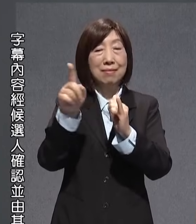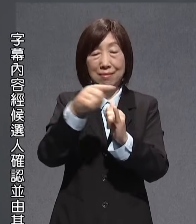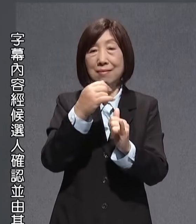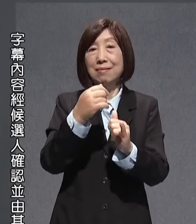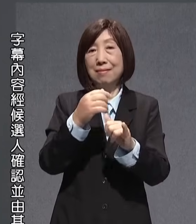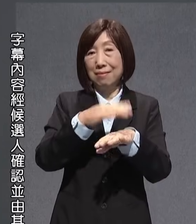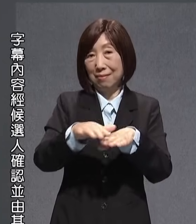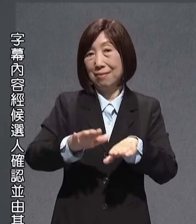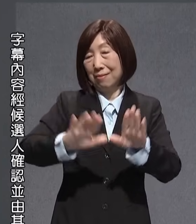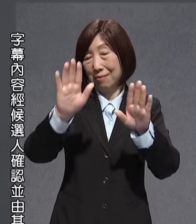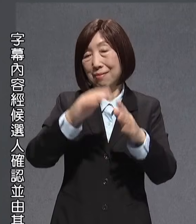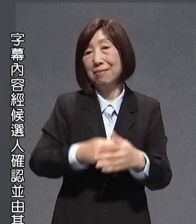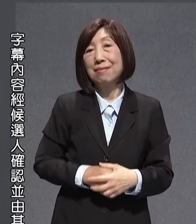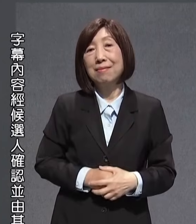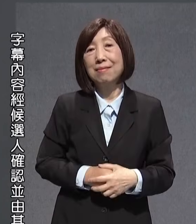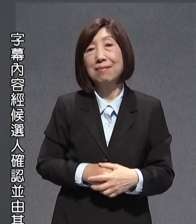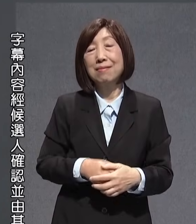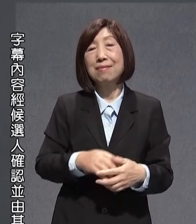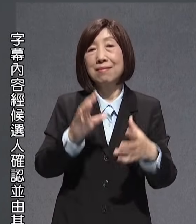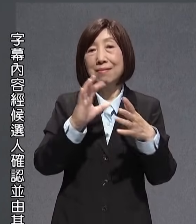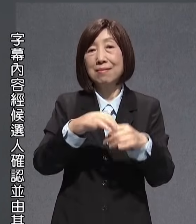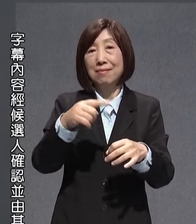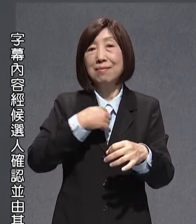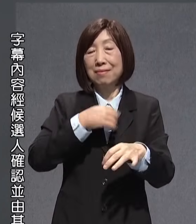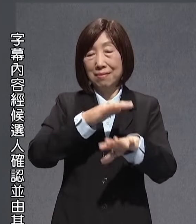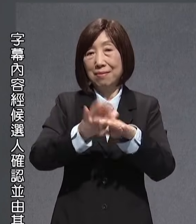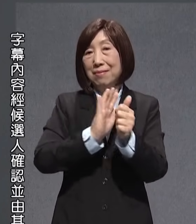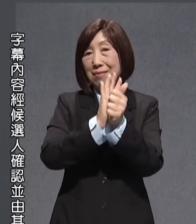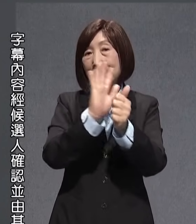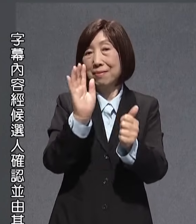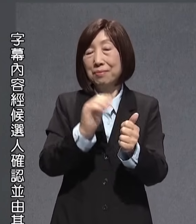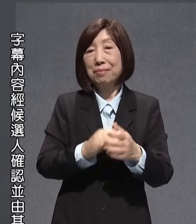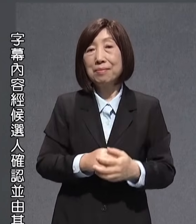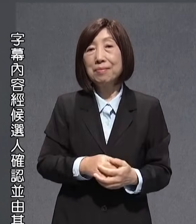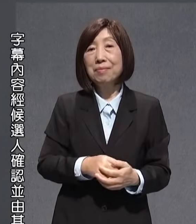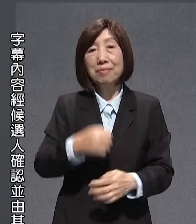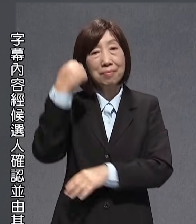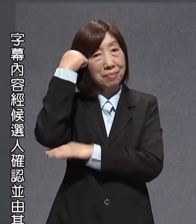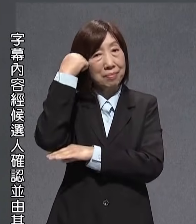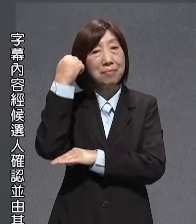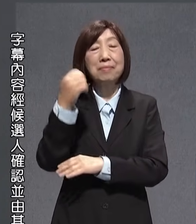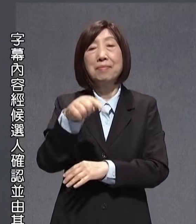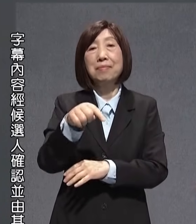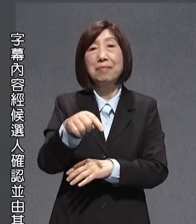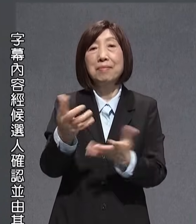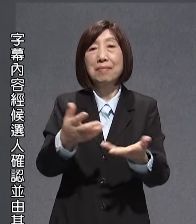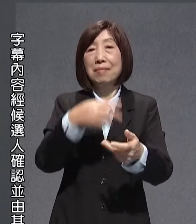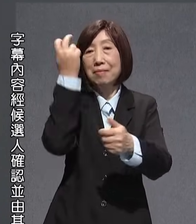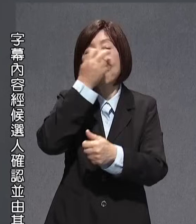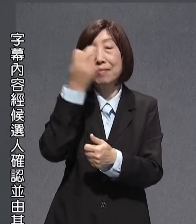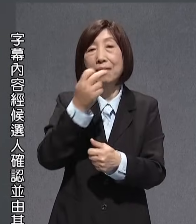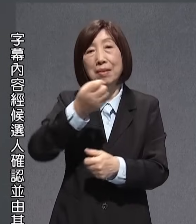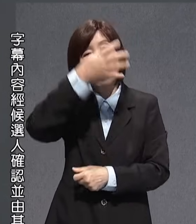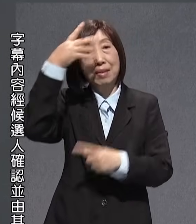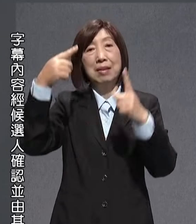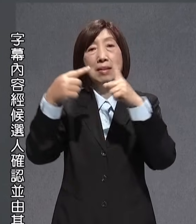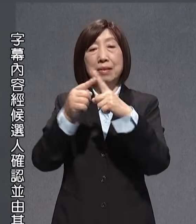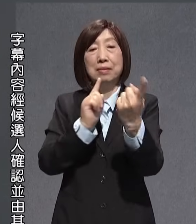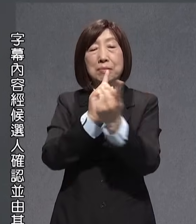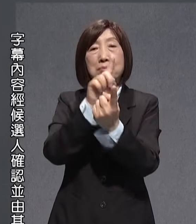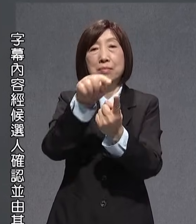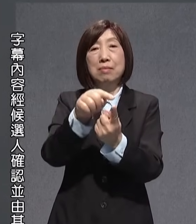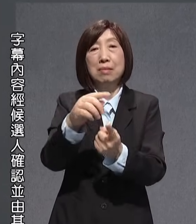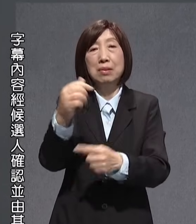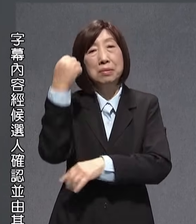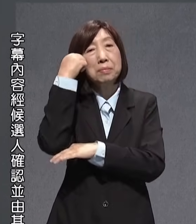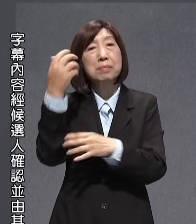才会有希望。第四，我将推动居住正义，来照顾年轻人所面临的居